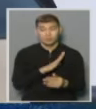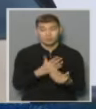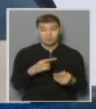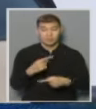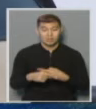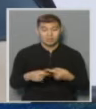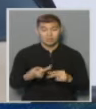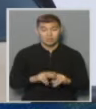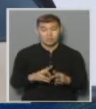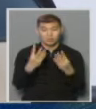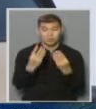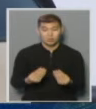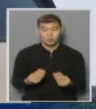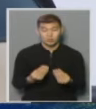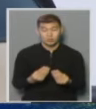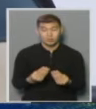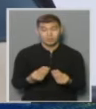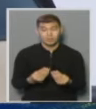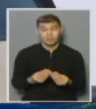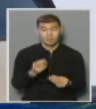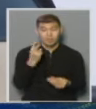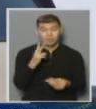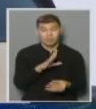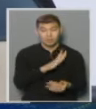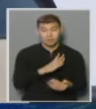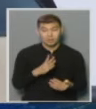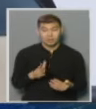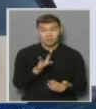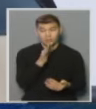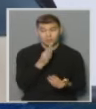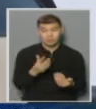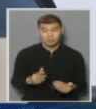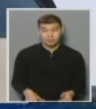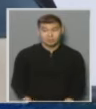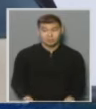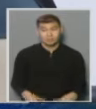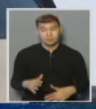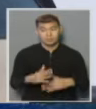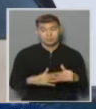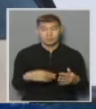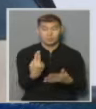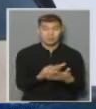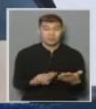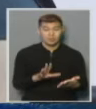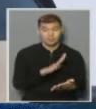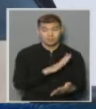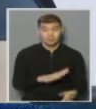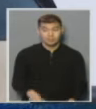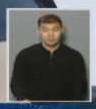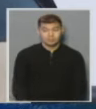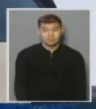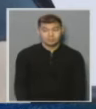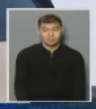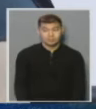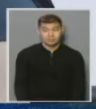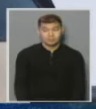Сосын жаңа сол күнгі түсте 12-лерде оларша психологтар балдарға сурет салдырды. Жаңа